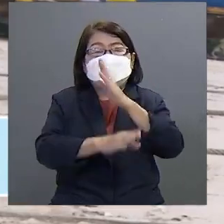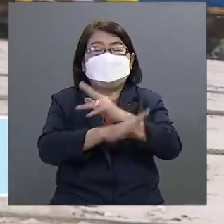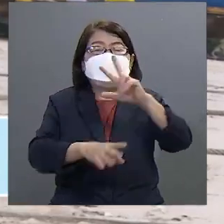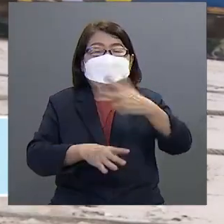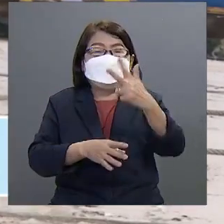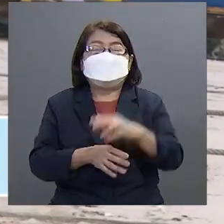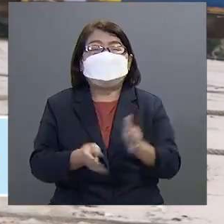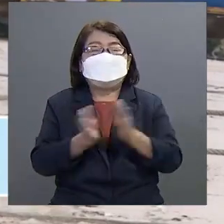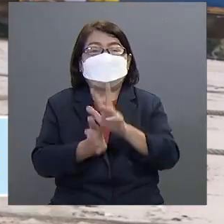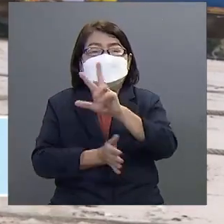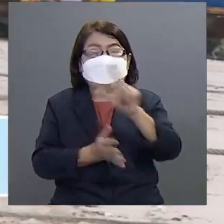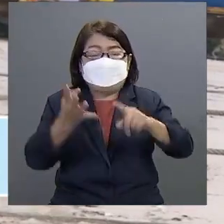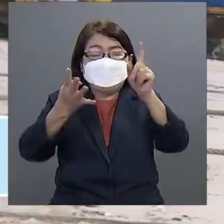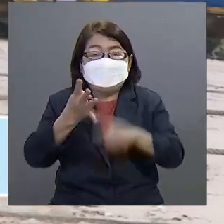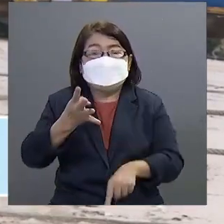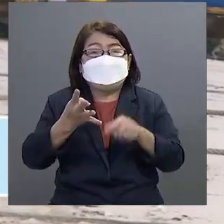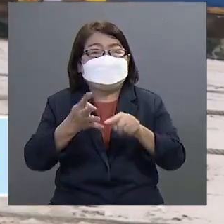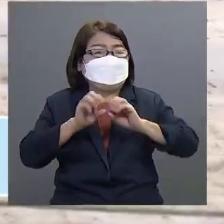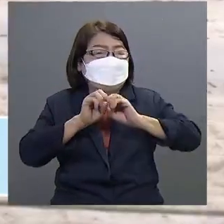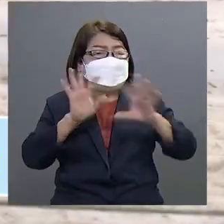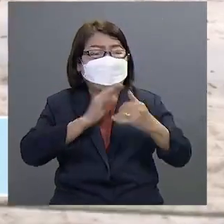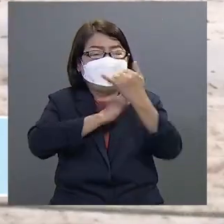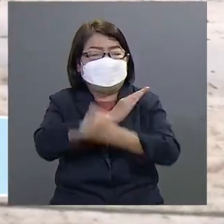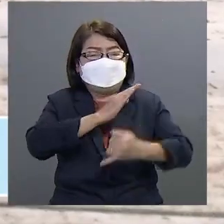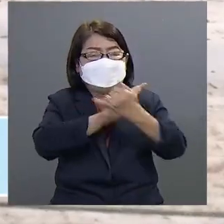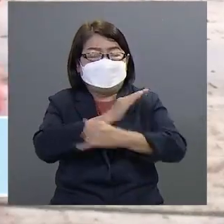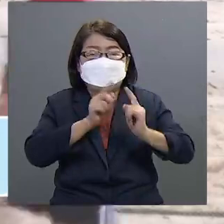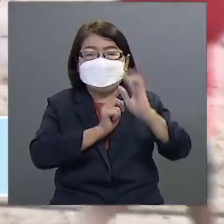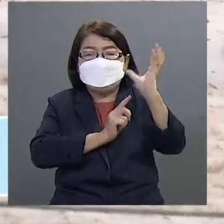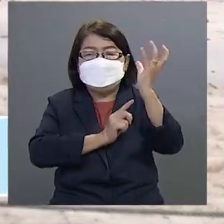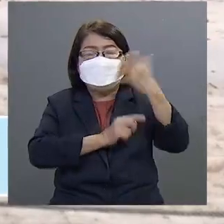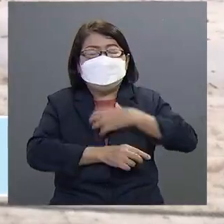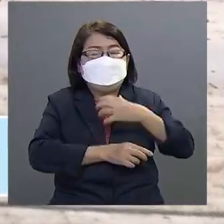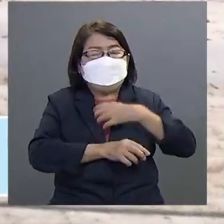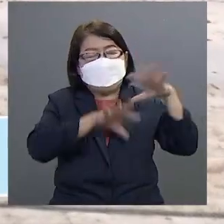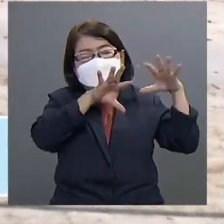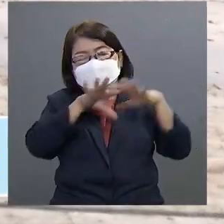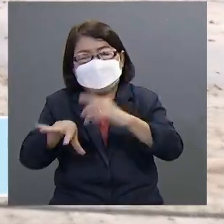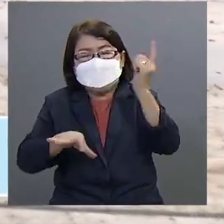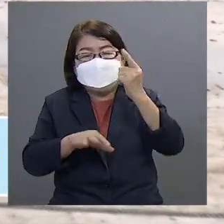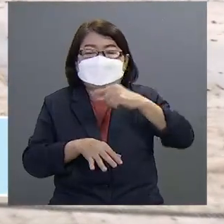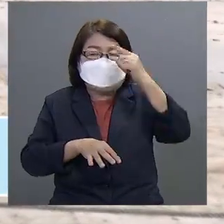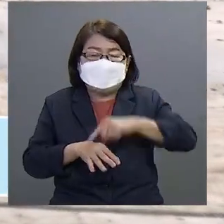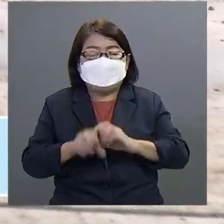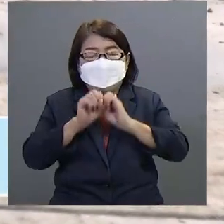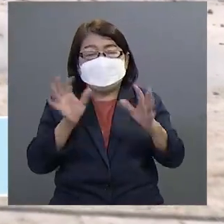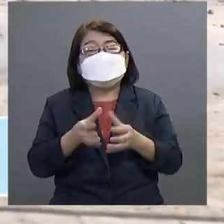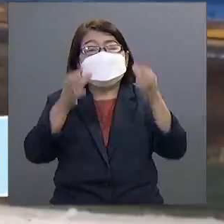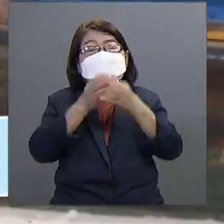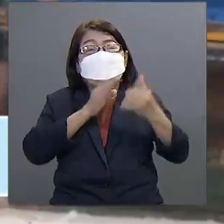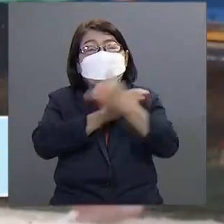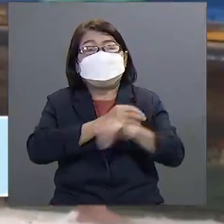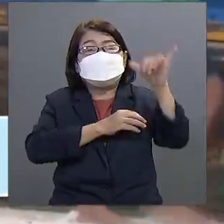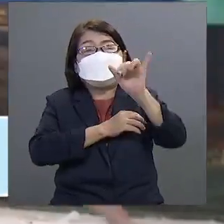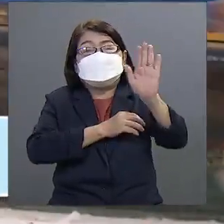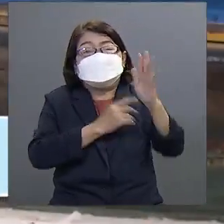ไฮซีซั่นนะครับที่นักท่องเที่ยวทั่วโลกนะครับตั้งใจมาเมืองไทยและอีกอย่างนึงยุโรปต่างๆก็หนาวนะครับแต่ประเทศไทยเป็นอ